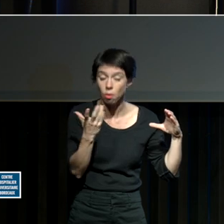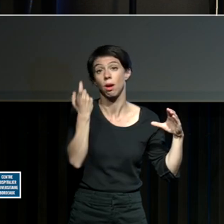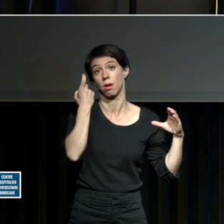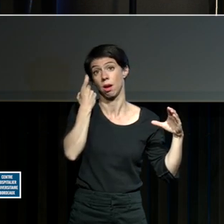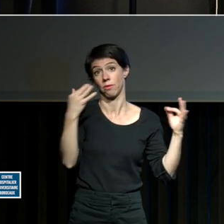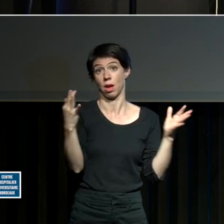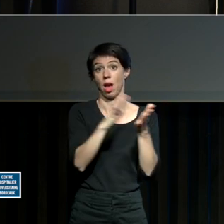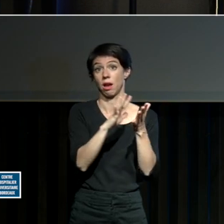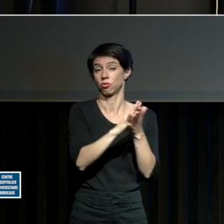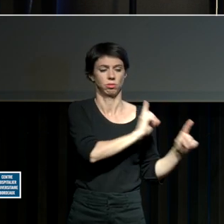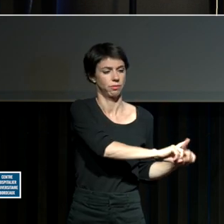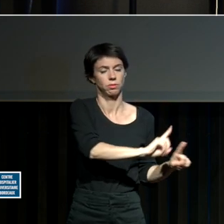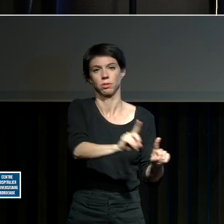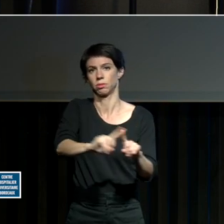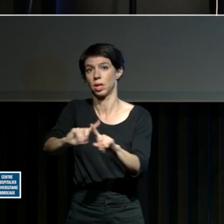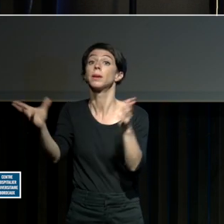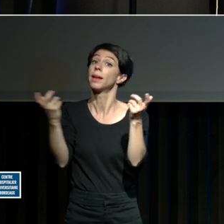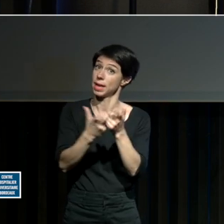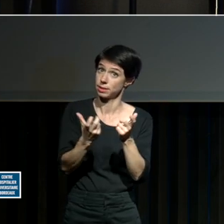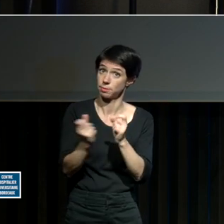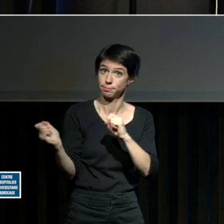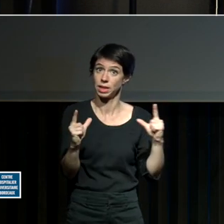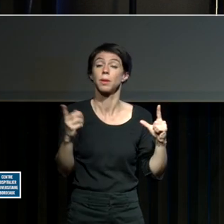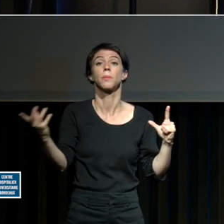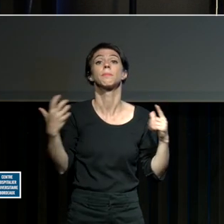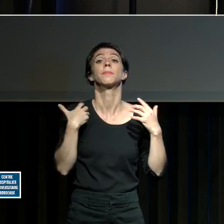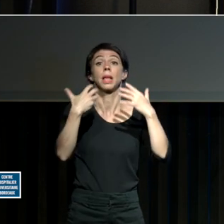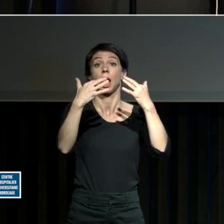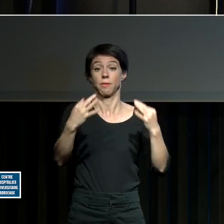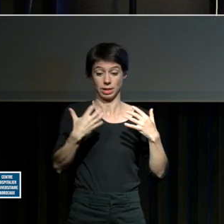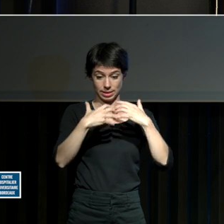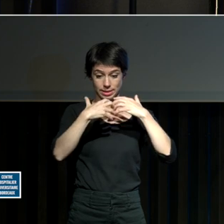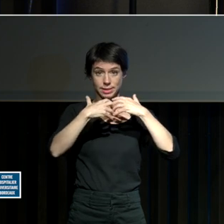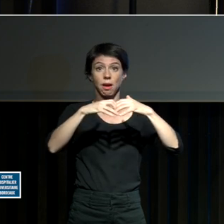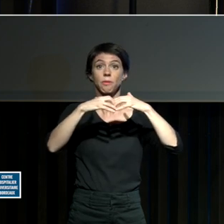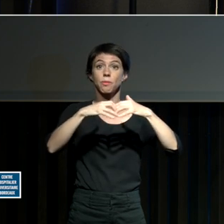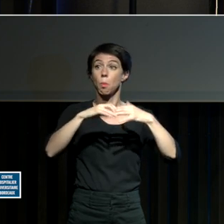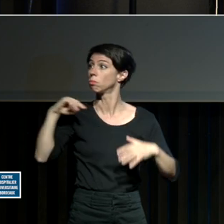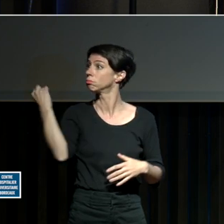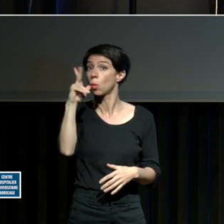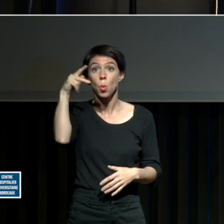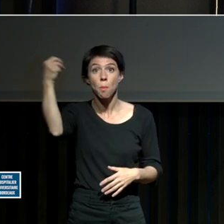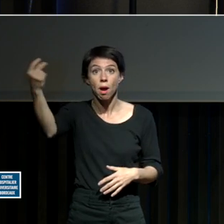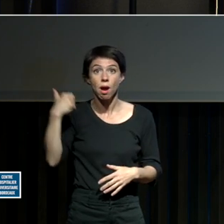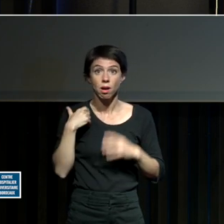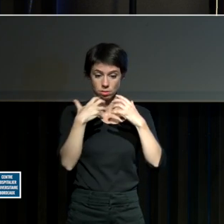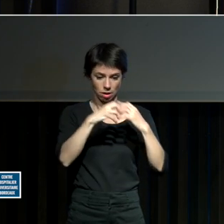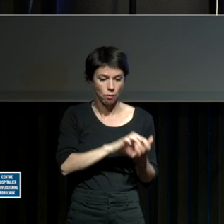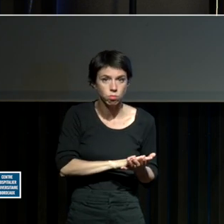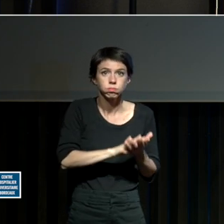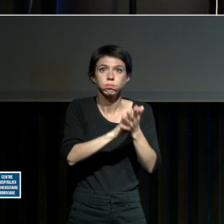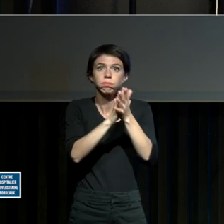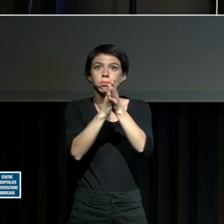sur cette diapositive, on sait que le développement cérébral est un processus qui est très long et qui